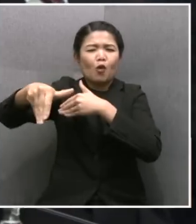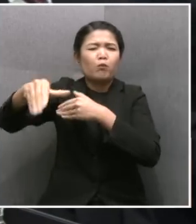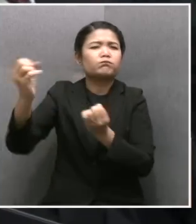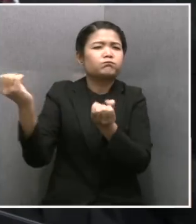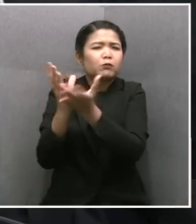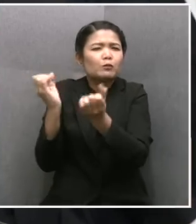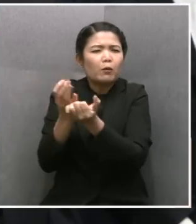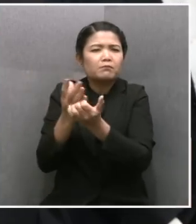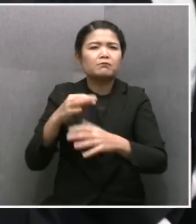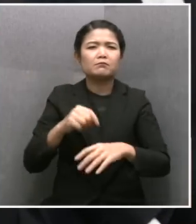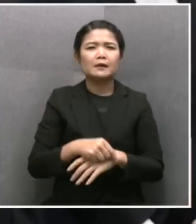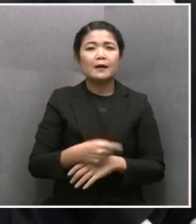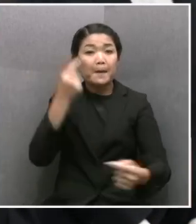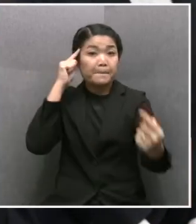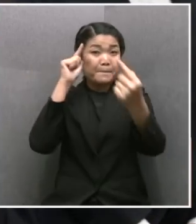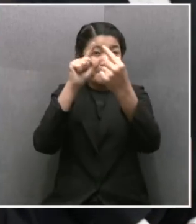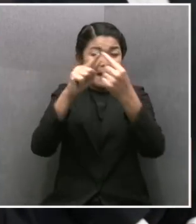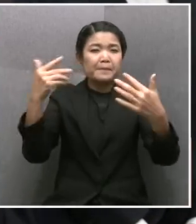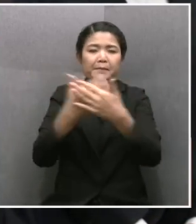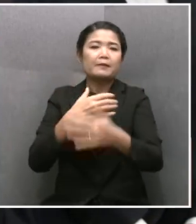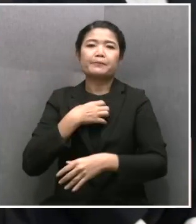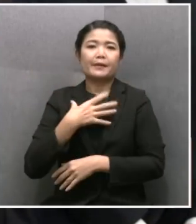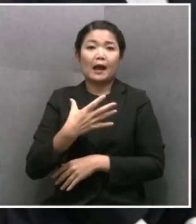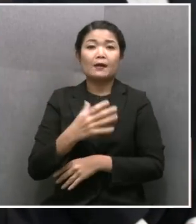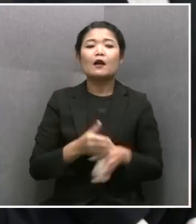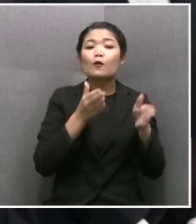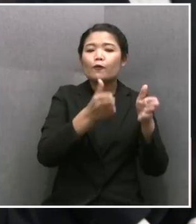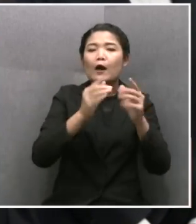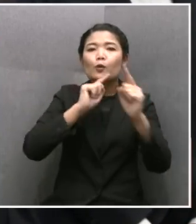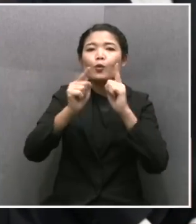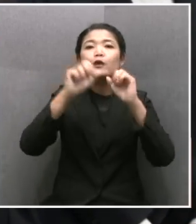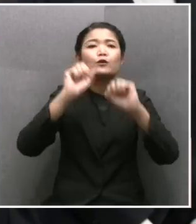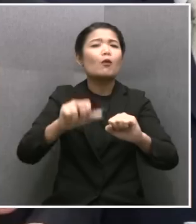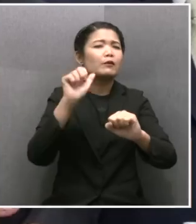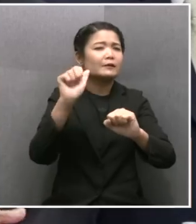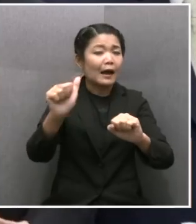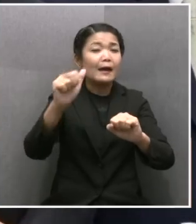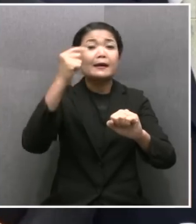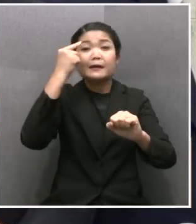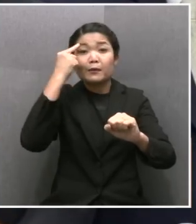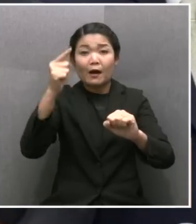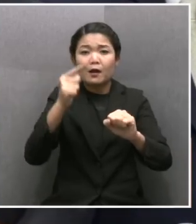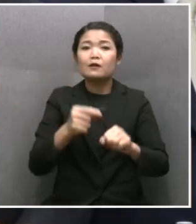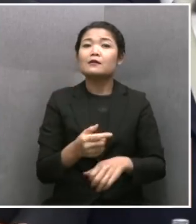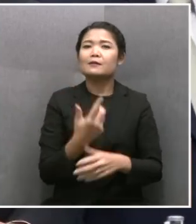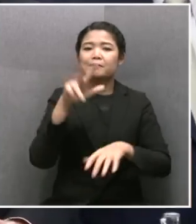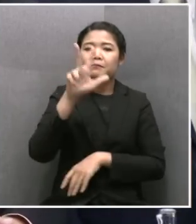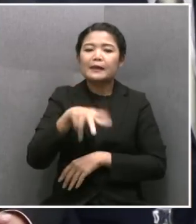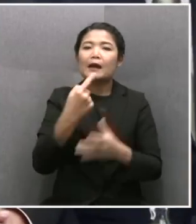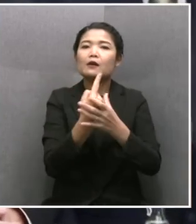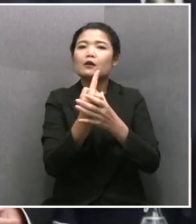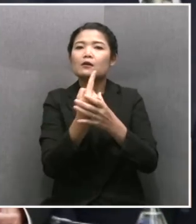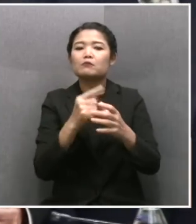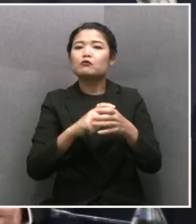พลิกผันเจตนาซึ่งเชื่อว่าทุกฝ่ายจะตกลงกันได้และไม่คิดว่าพรรคเพื่อไทยจะถอนตัวจากการร่วม